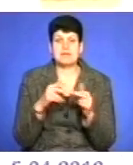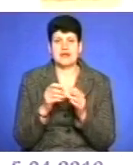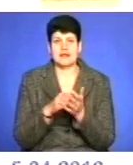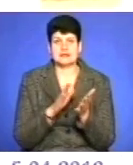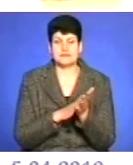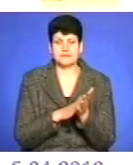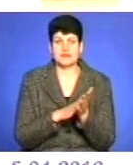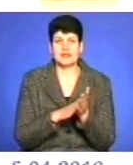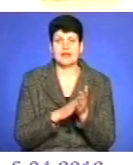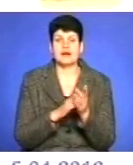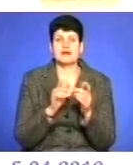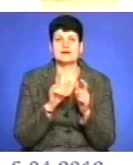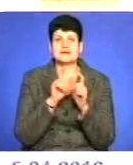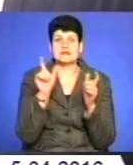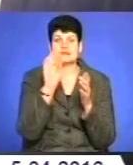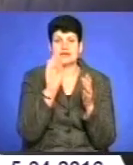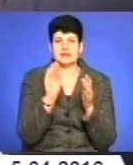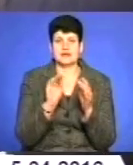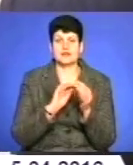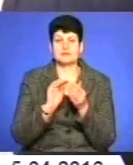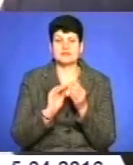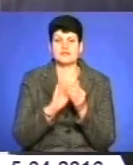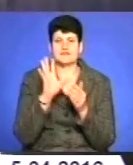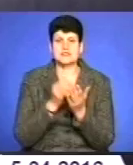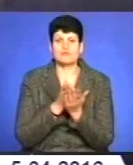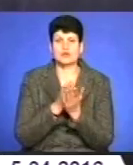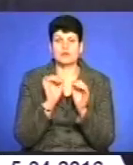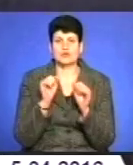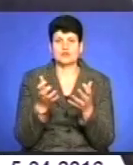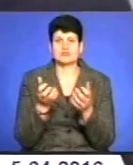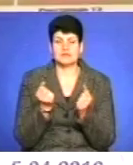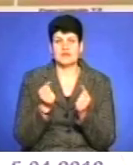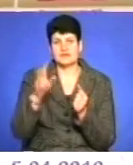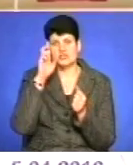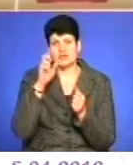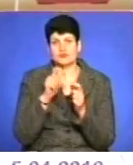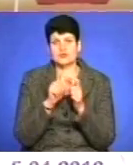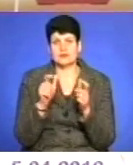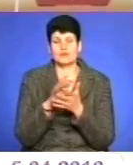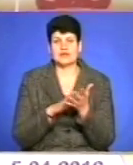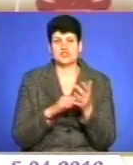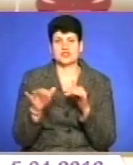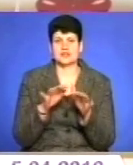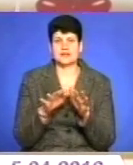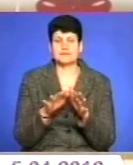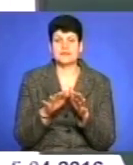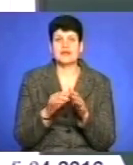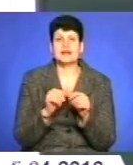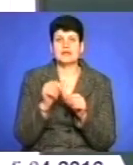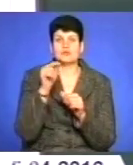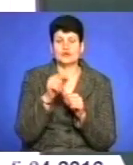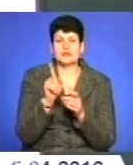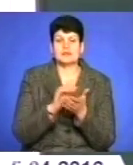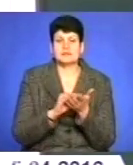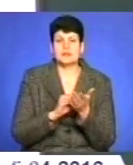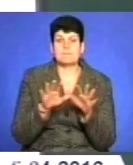На розміщених стендах детально розписані усі послуги, які можна отримати в держустанові, та подальші дії клієнта. Окрім цього, на них вказано місце,